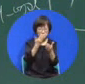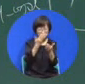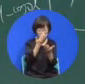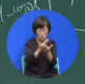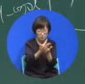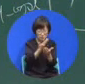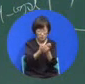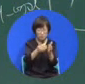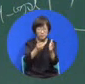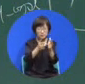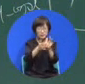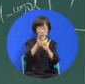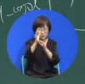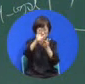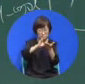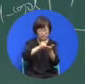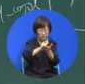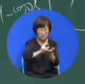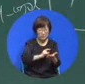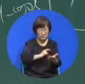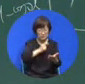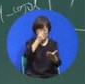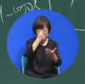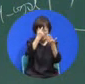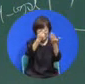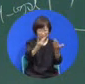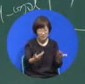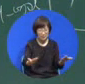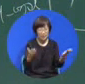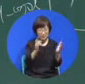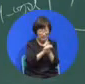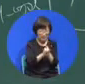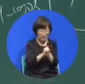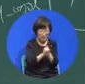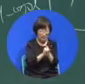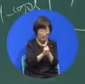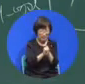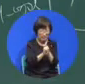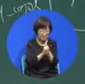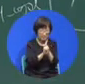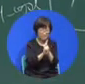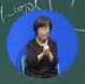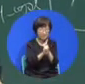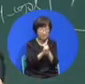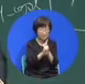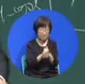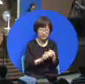the dry land and the seas. 예수 그리스도 이름으로 기도하옵나이다. In Jesus Christ's name we pray. Amen.